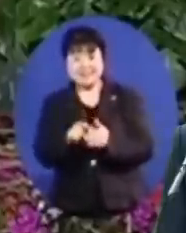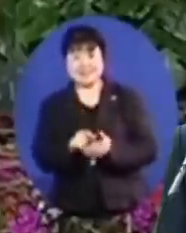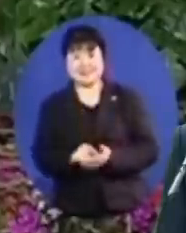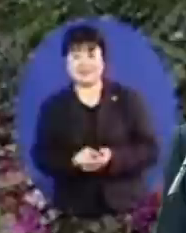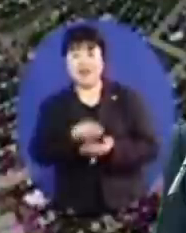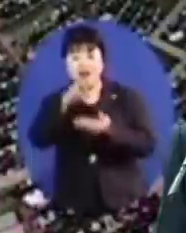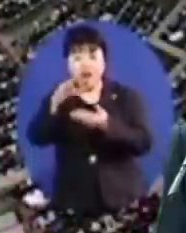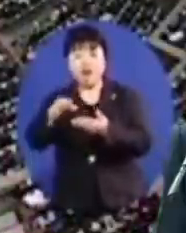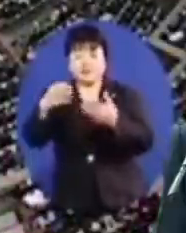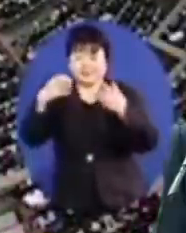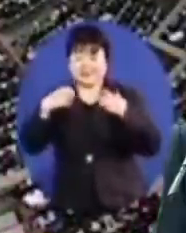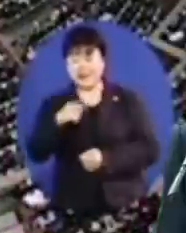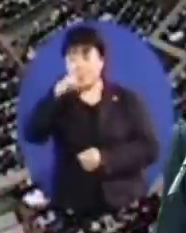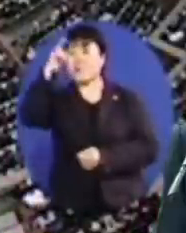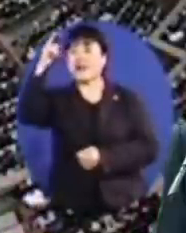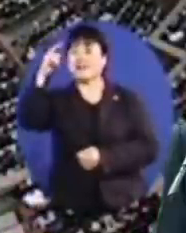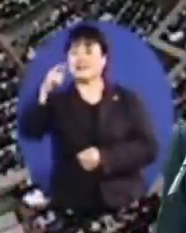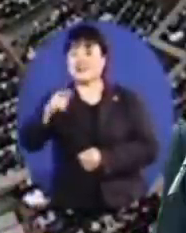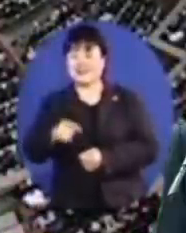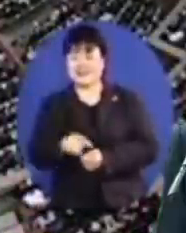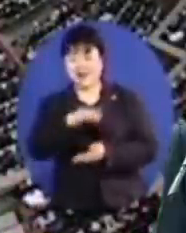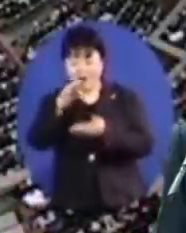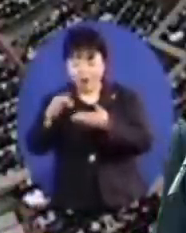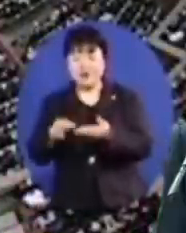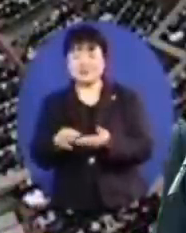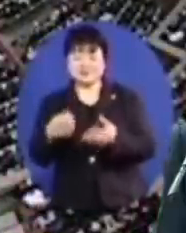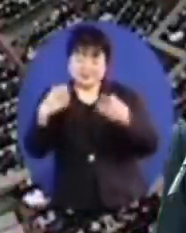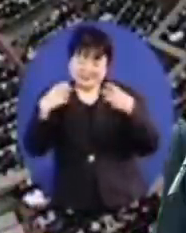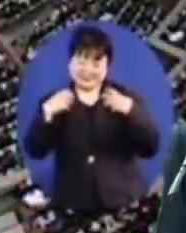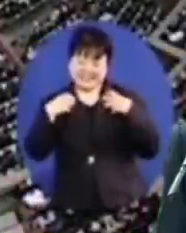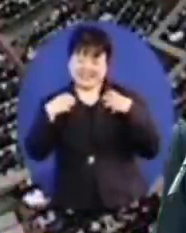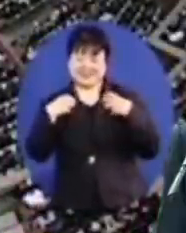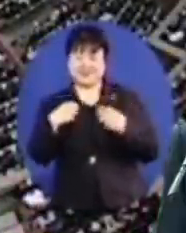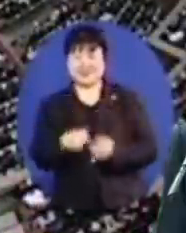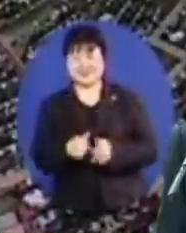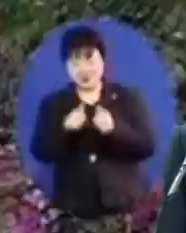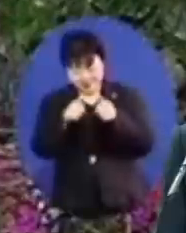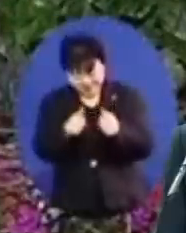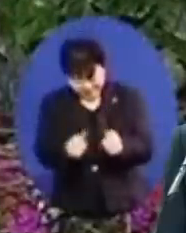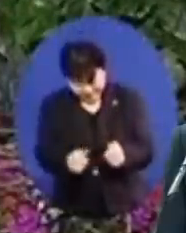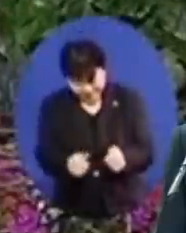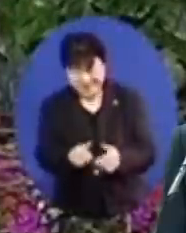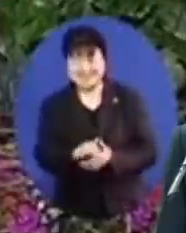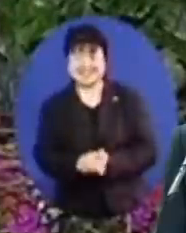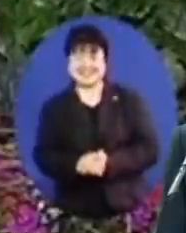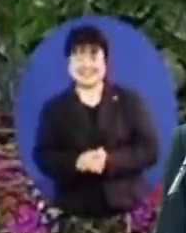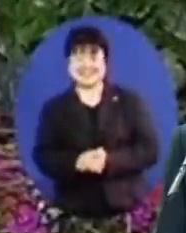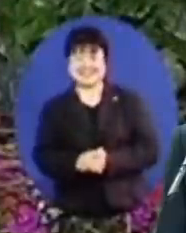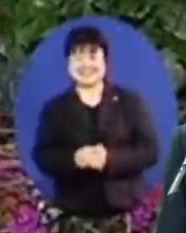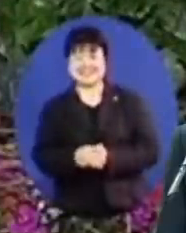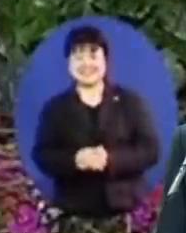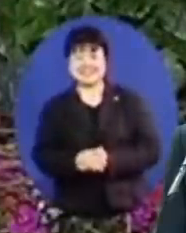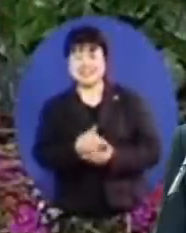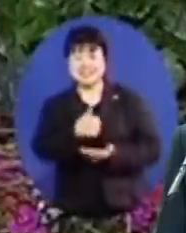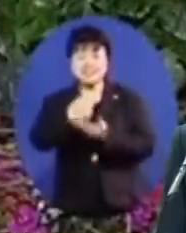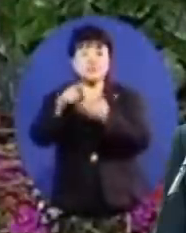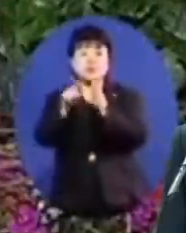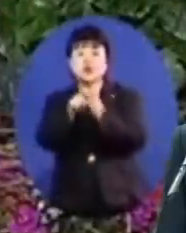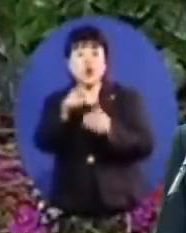헌금위원으로 봉사를 한다는 것입니다. 이무석 박사가 교수님을 만나 그 경위를 묻자 이렇게 간증하셨습니다. 나는 신을 믿지